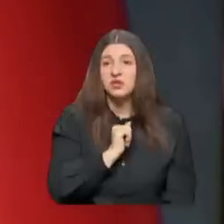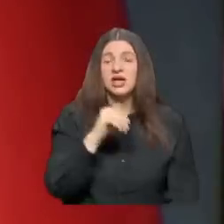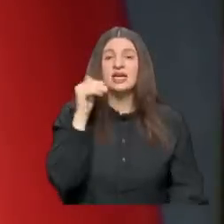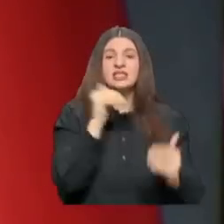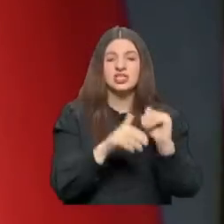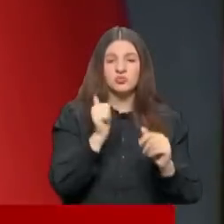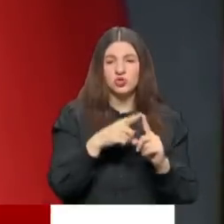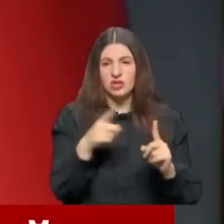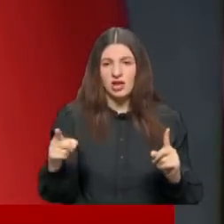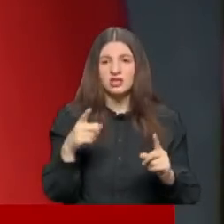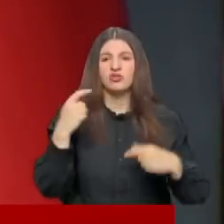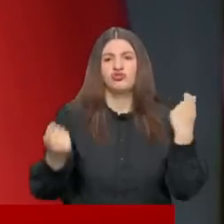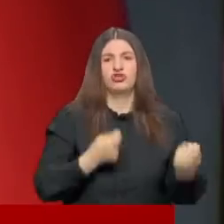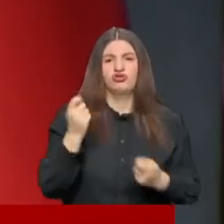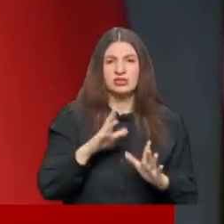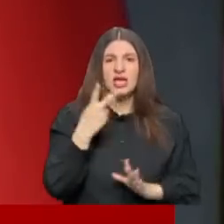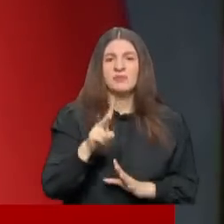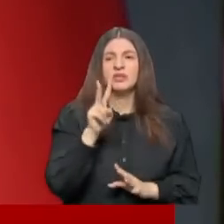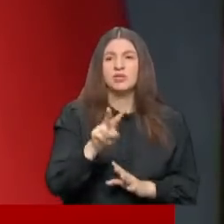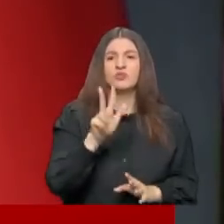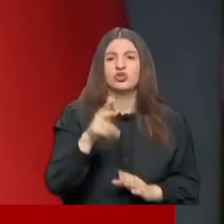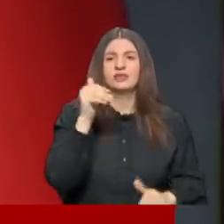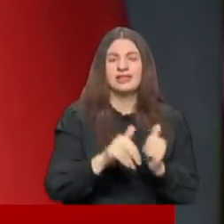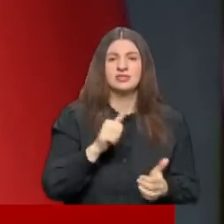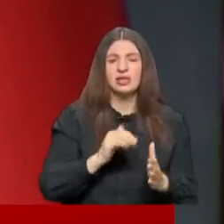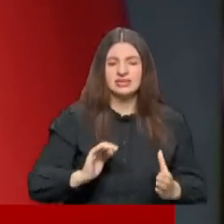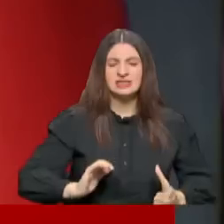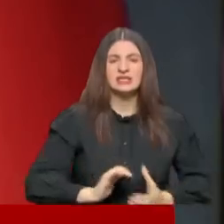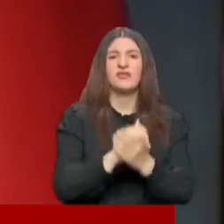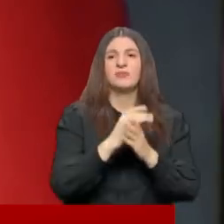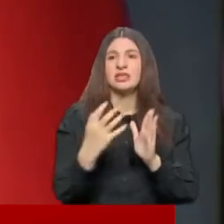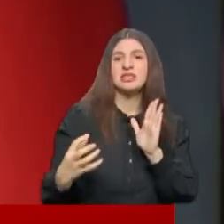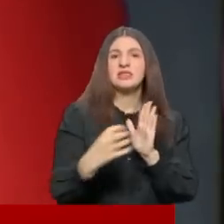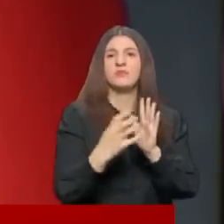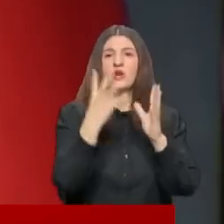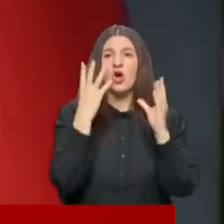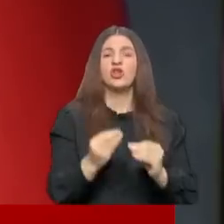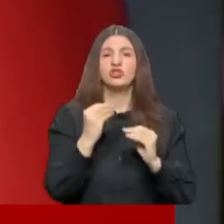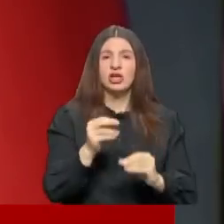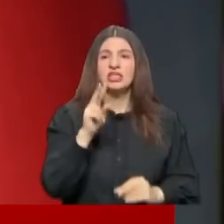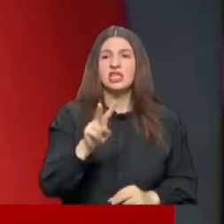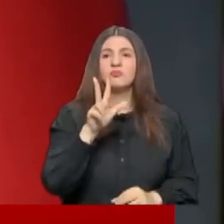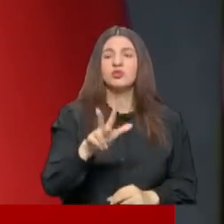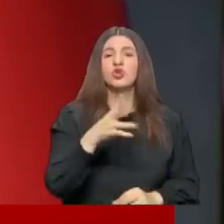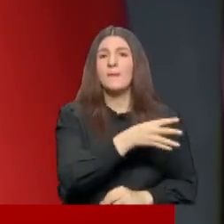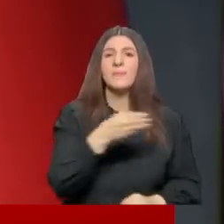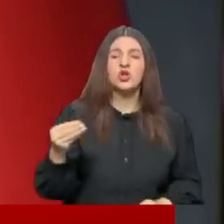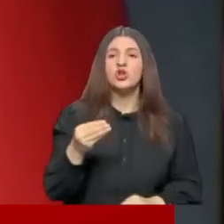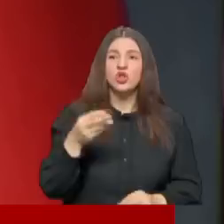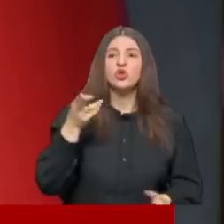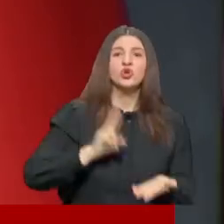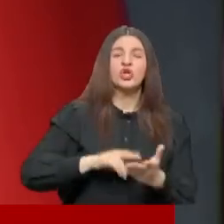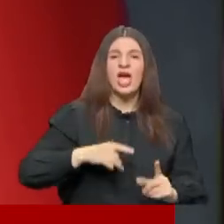Seçim gününe kadar çalışacağız. 2023 seçim zaferimizin sembolü olacak 23 milyon